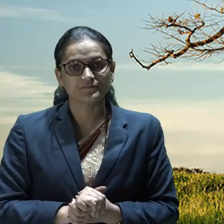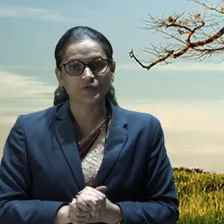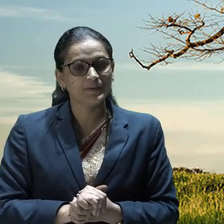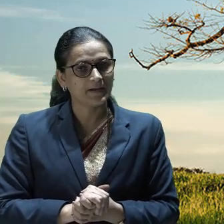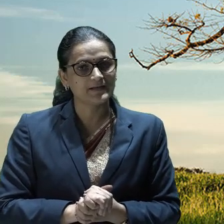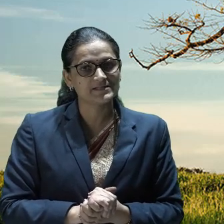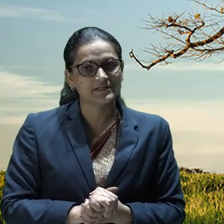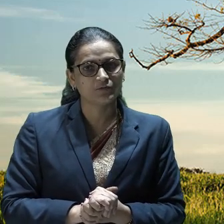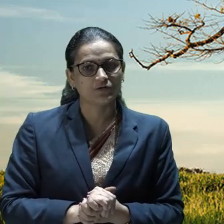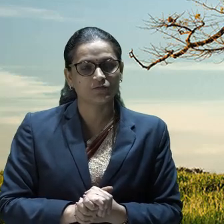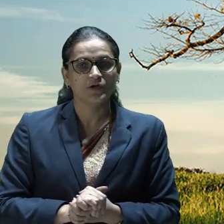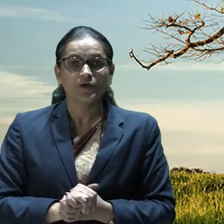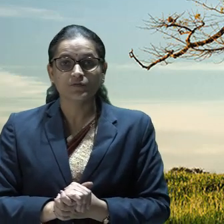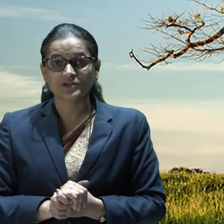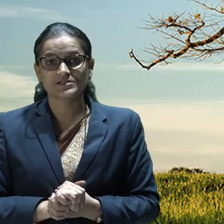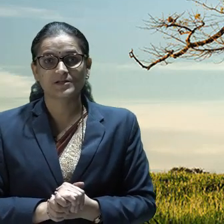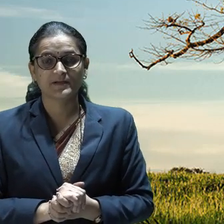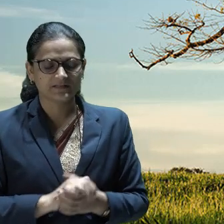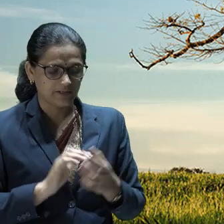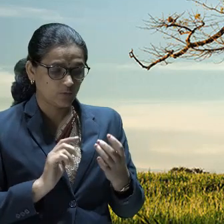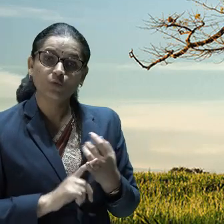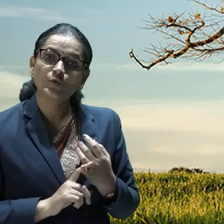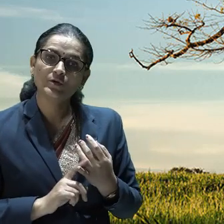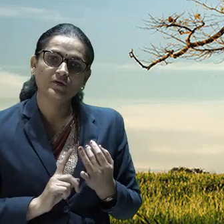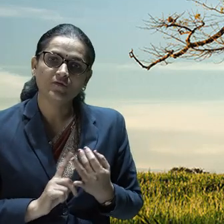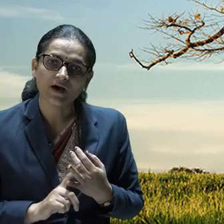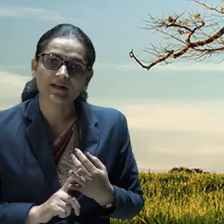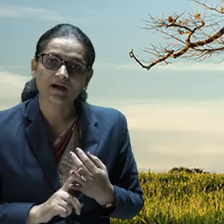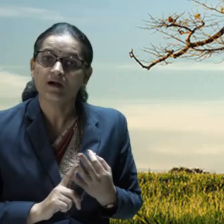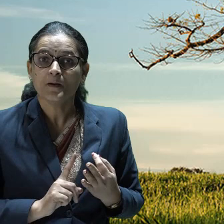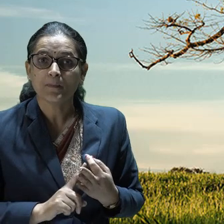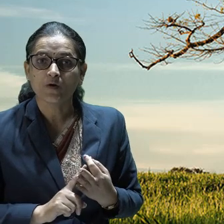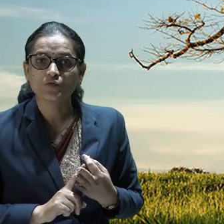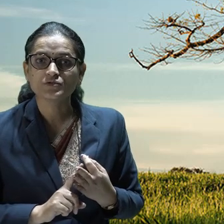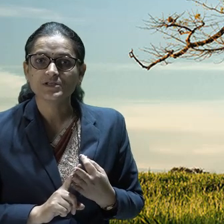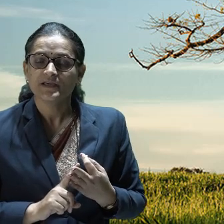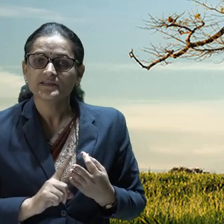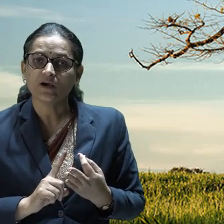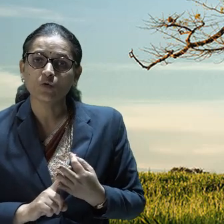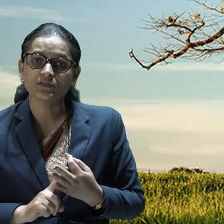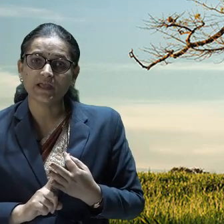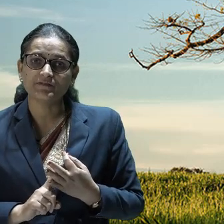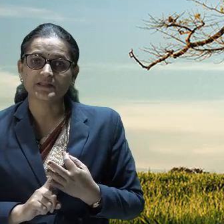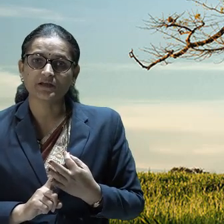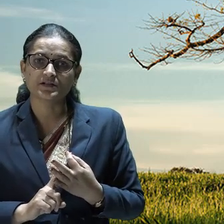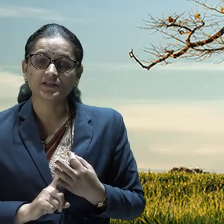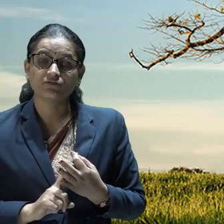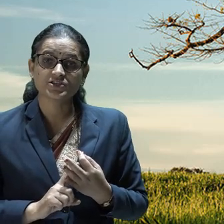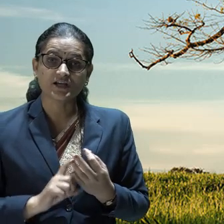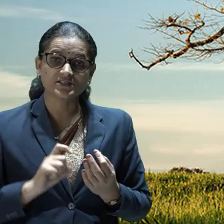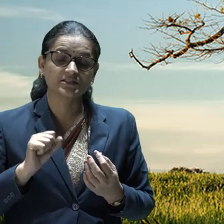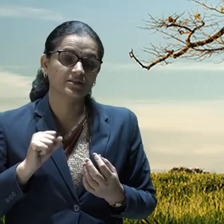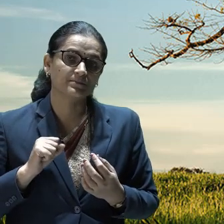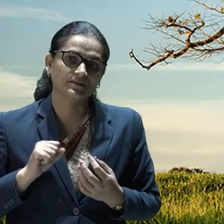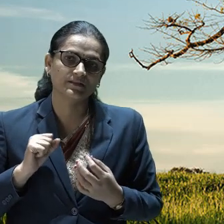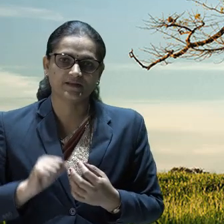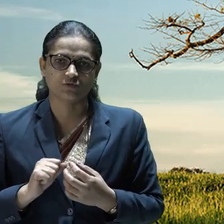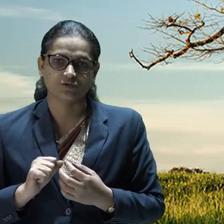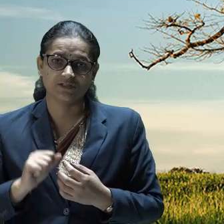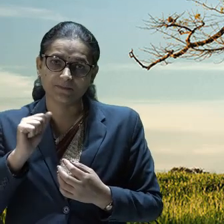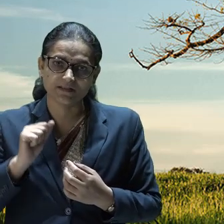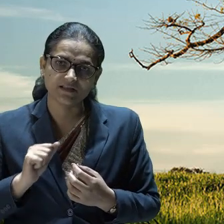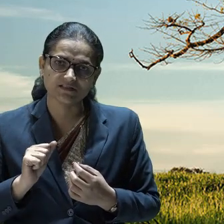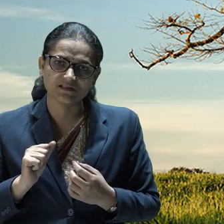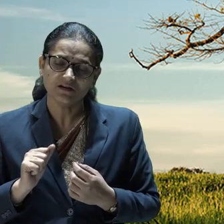वृक्ष तुम्ही पाहिलं असेल म्हणून, वृक्ष जर बघितले, ऊन, वारा, पाऊस या कोणत्याही वातावरणात वृक्ष हा स्थितप्रज्ञ